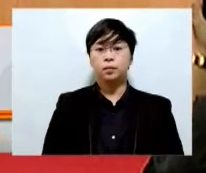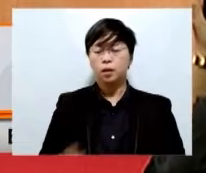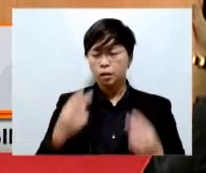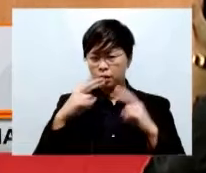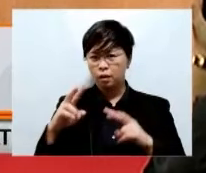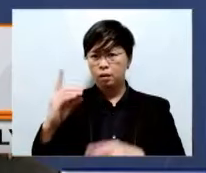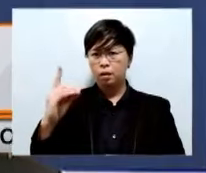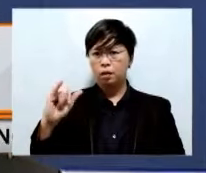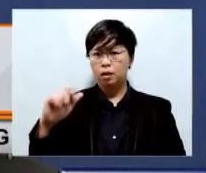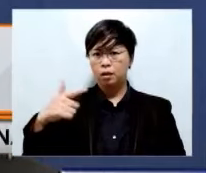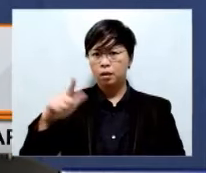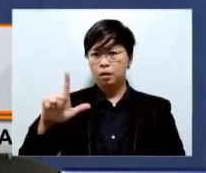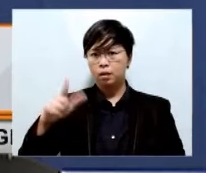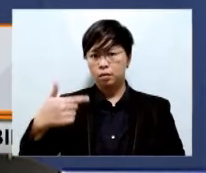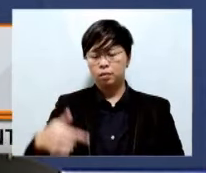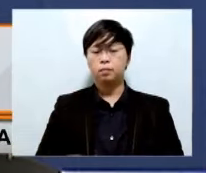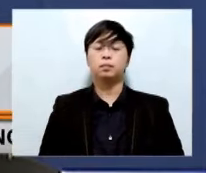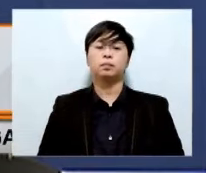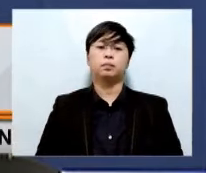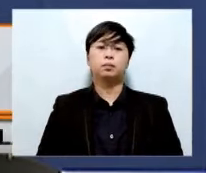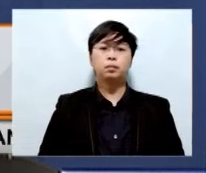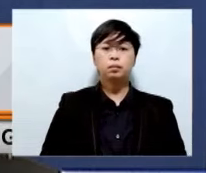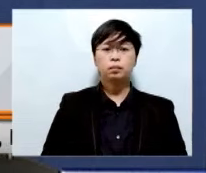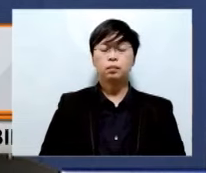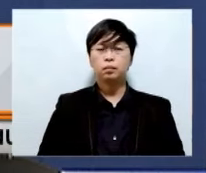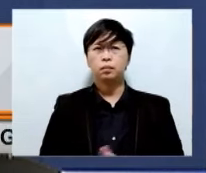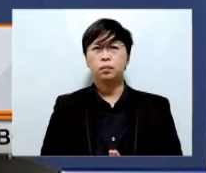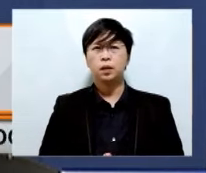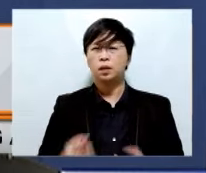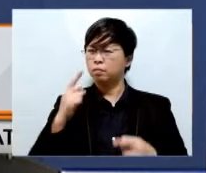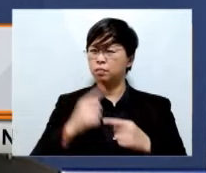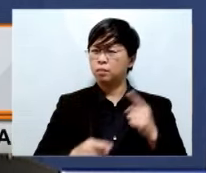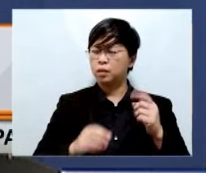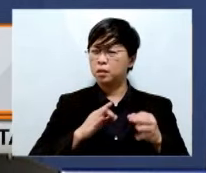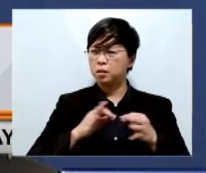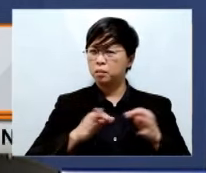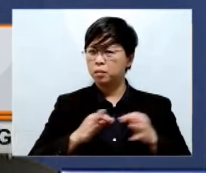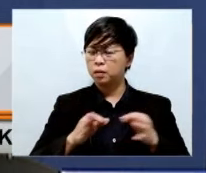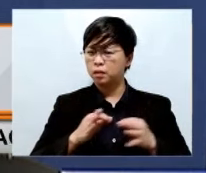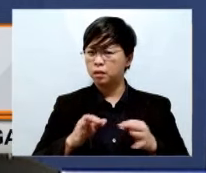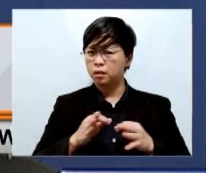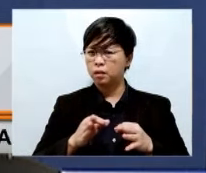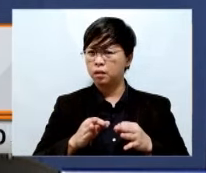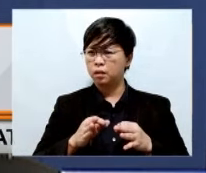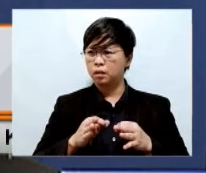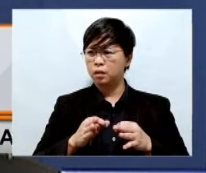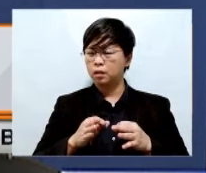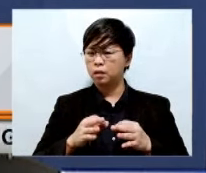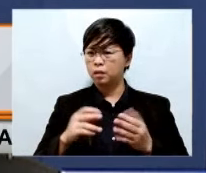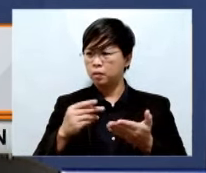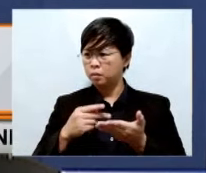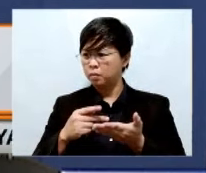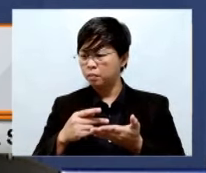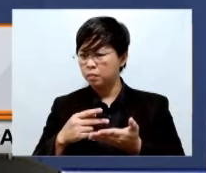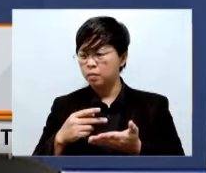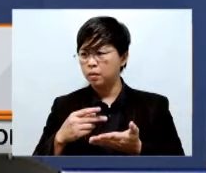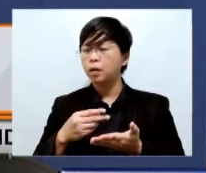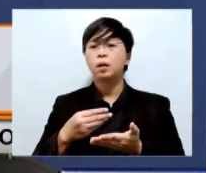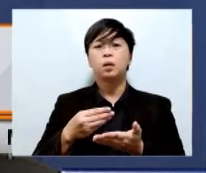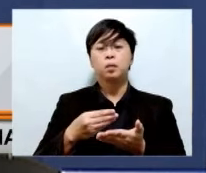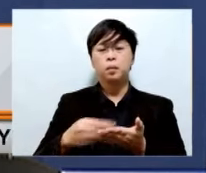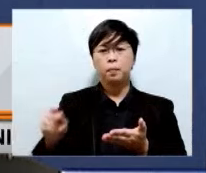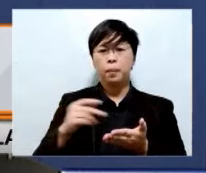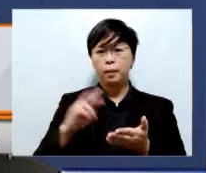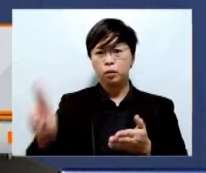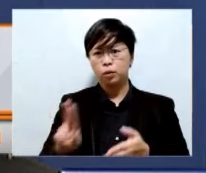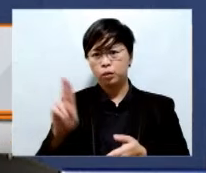Public Accountability. Una riyan ang hindi maipaliwanag ni VP Sara na paggasta sa 16 million pesos na confidential